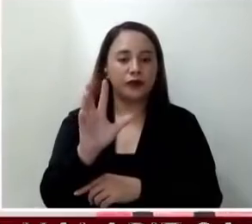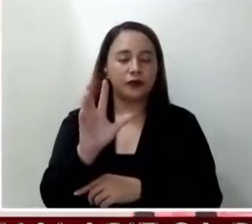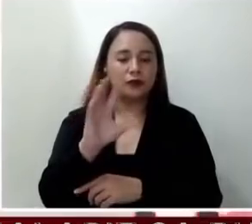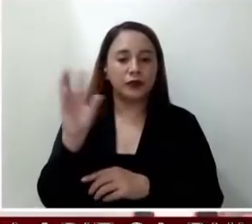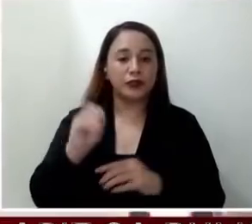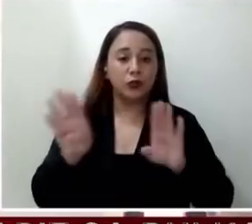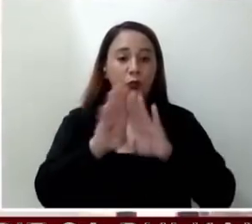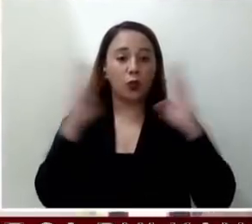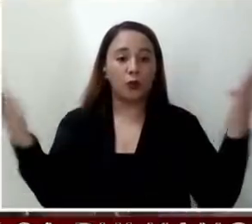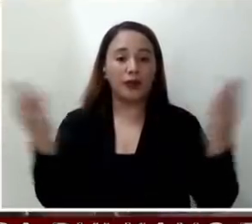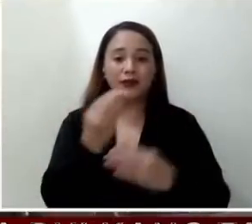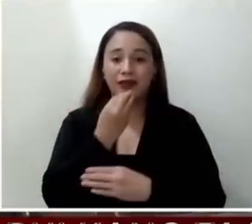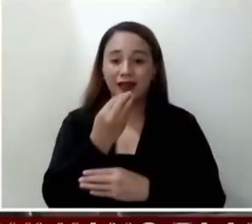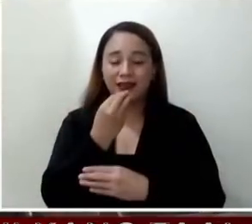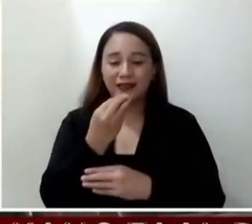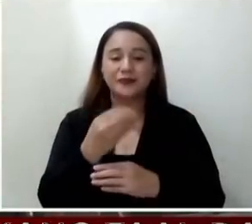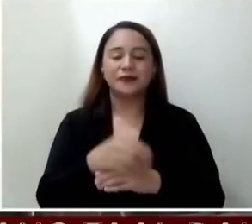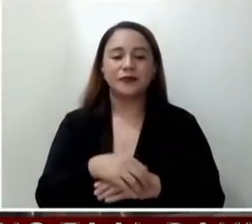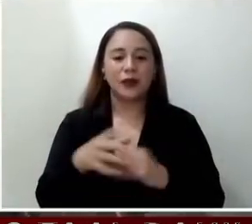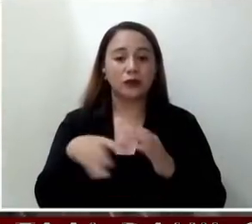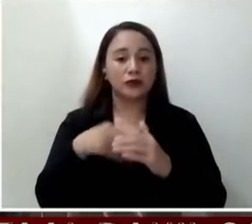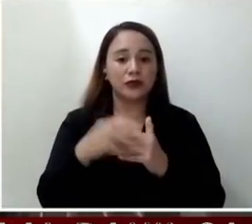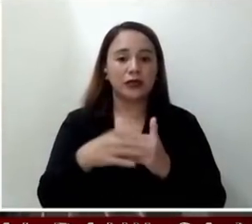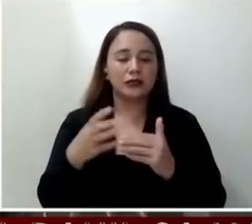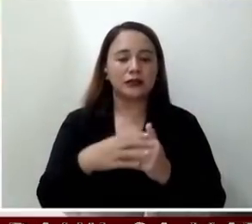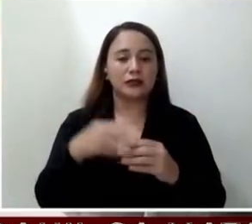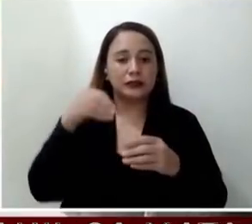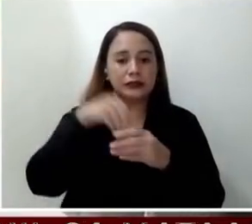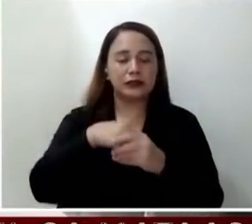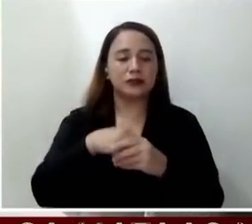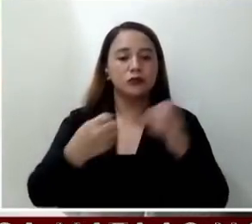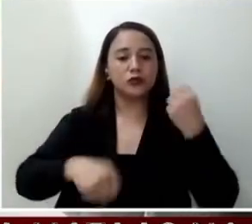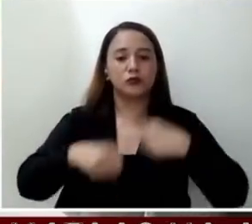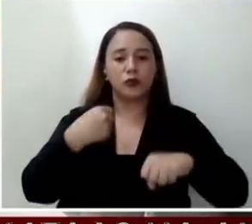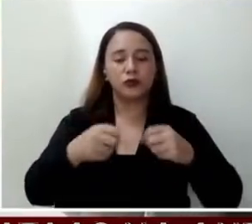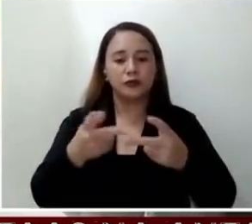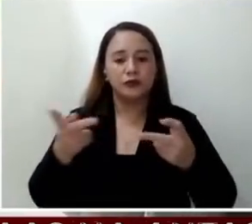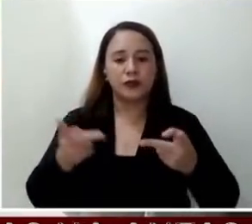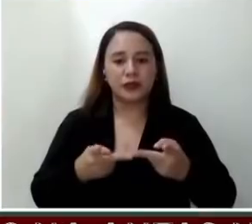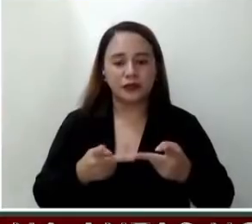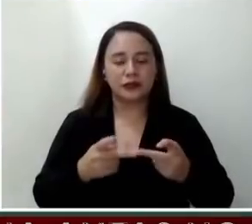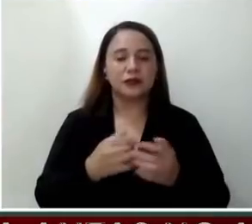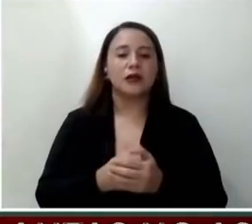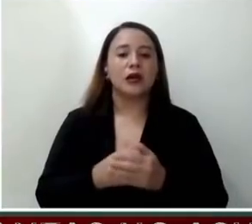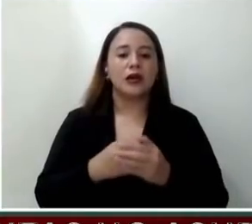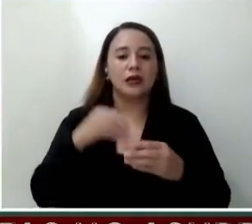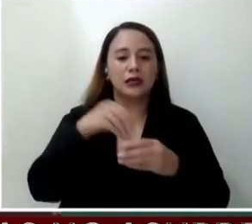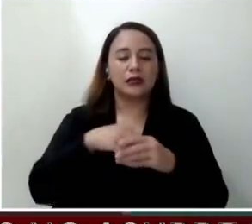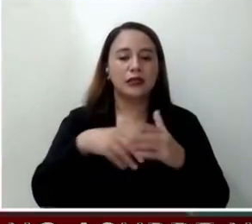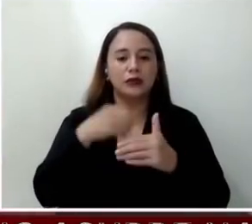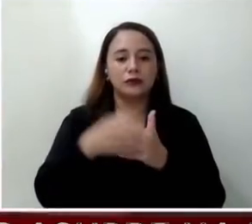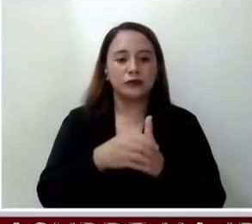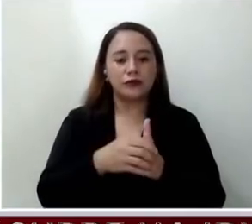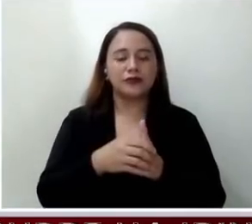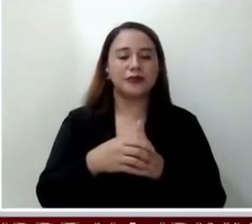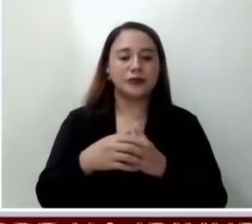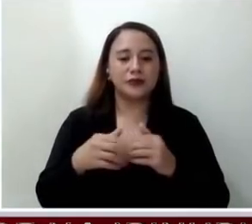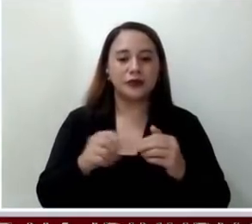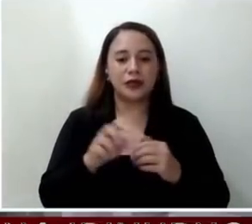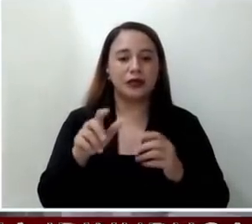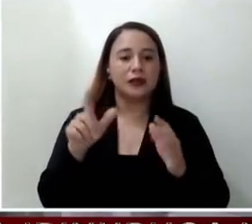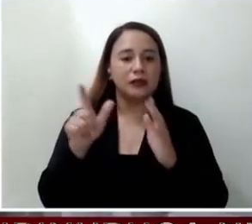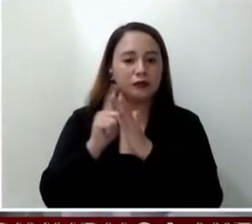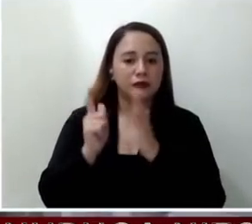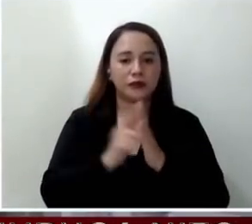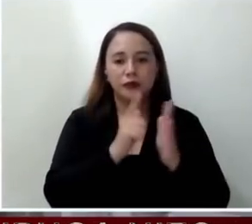o outdoor dine-in. Bawal din ang indoor sports venues, indoor at outdoor tourism venues, libraries,